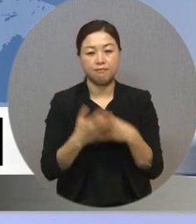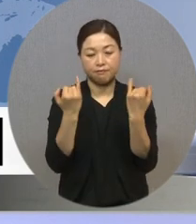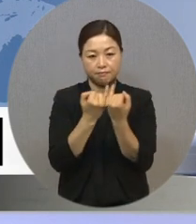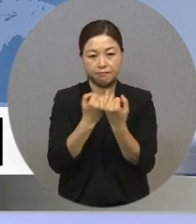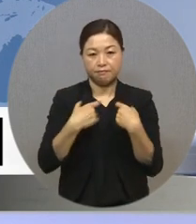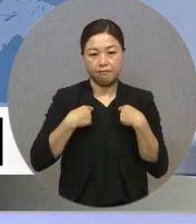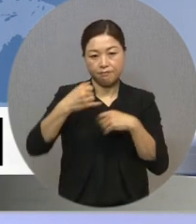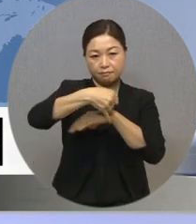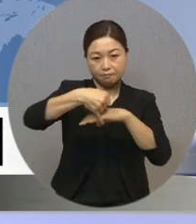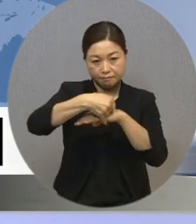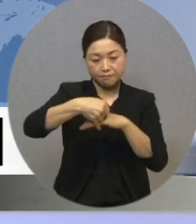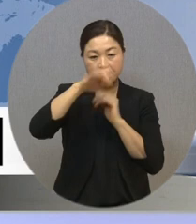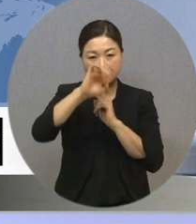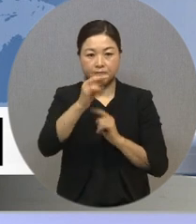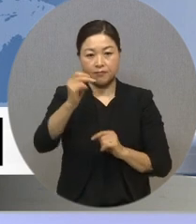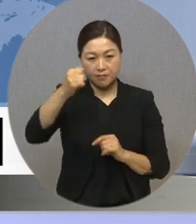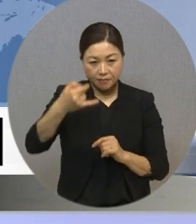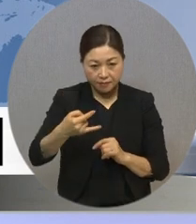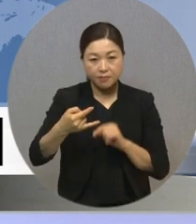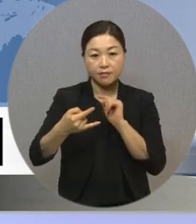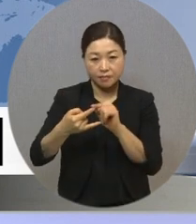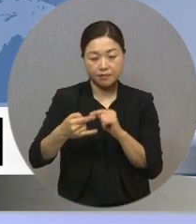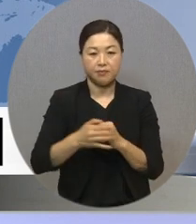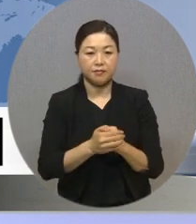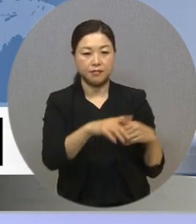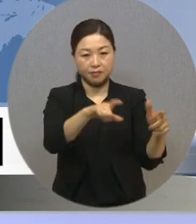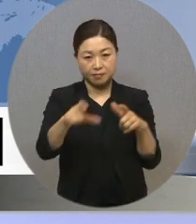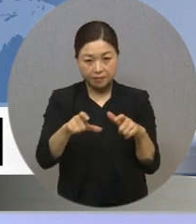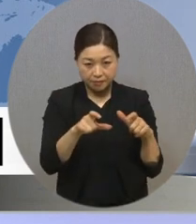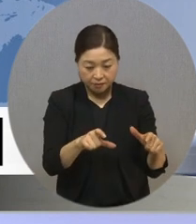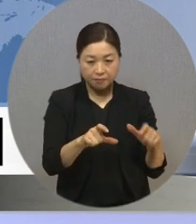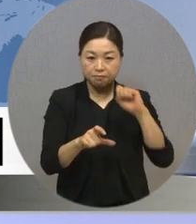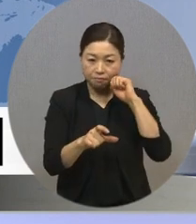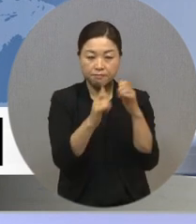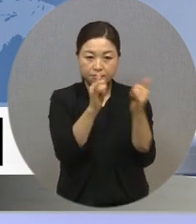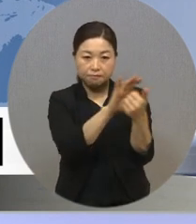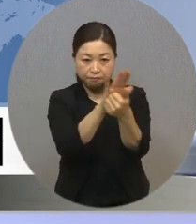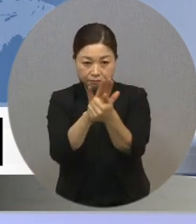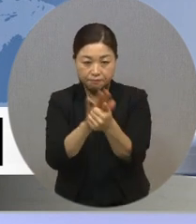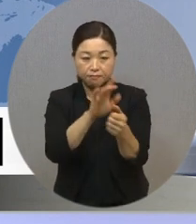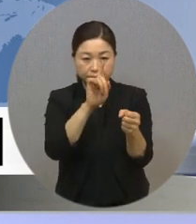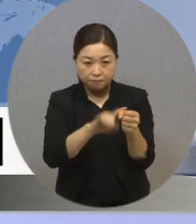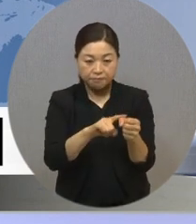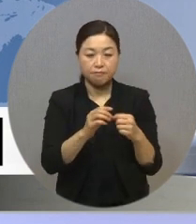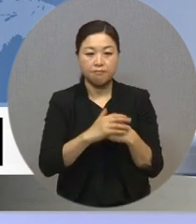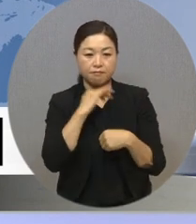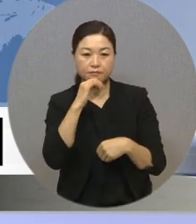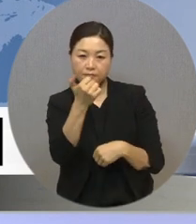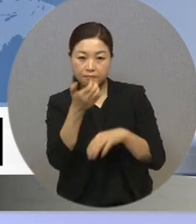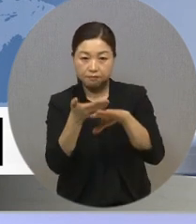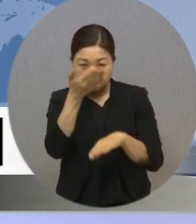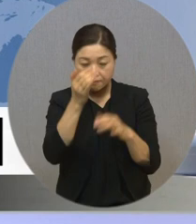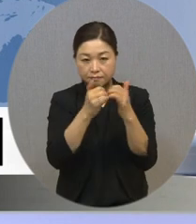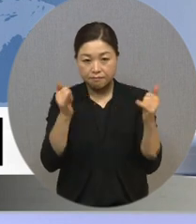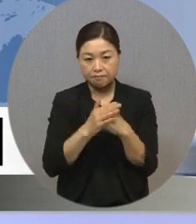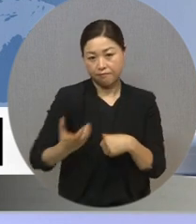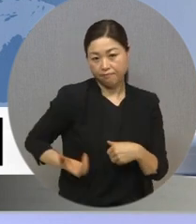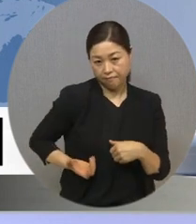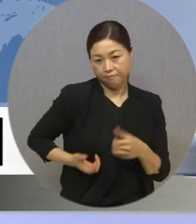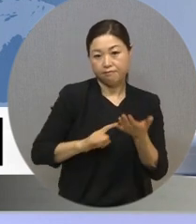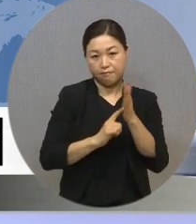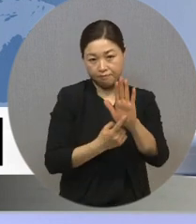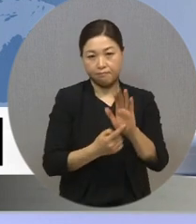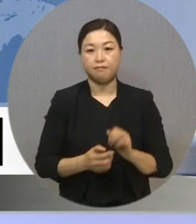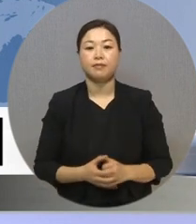브랜드 이영희 프리젠트가 지역의 소외된 이웃들을 돕기 위한 시니어 모델 패션쇼를 선보였는데요. 황병양